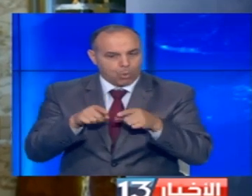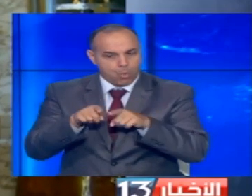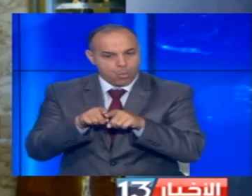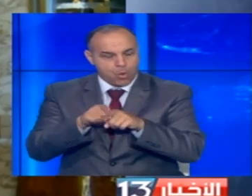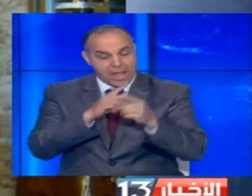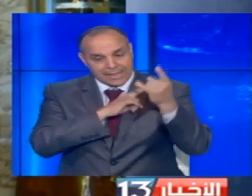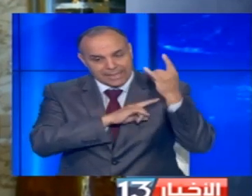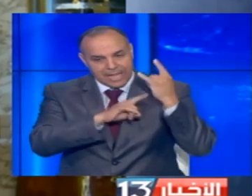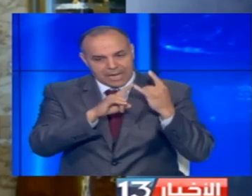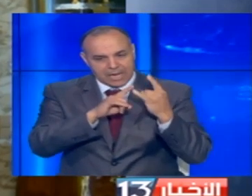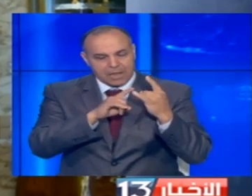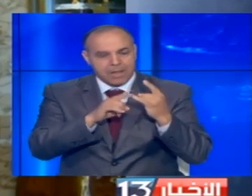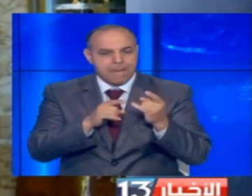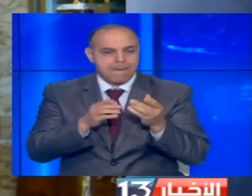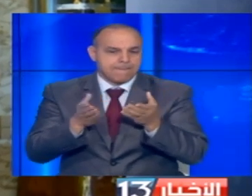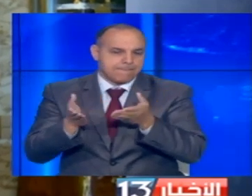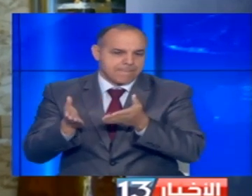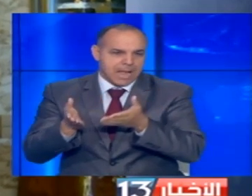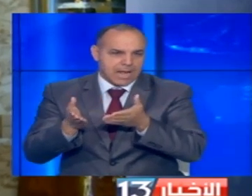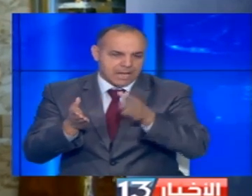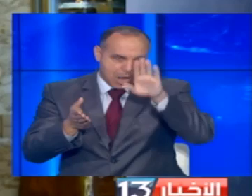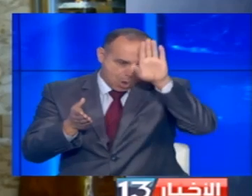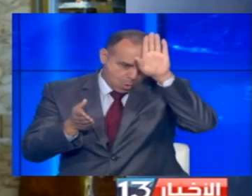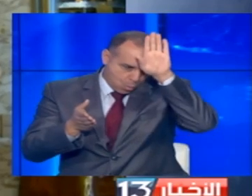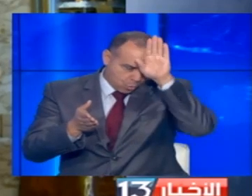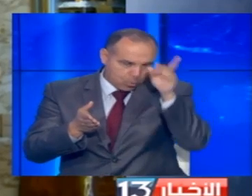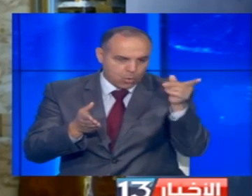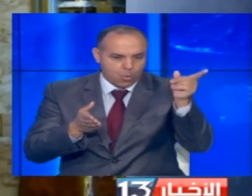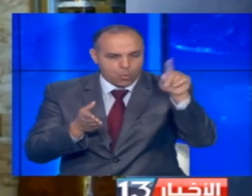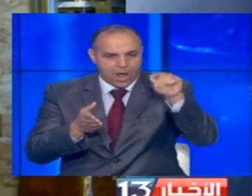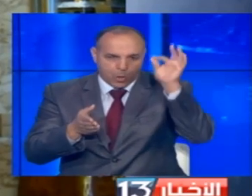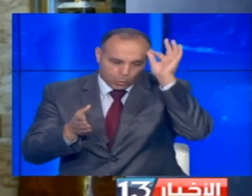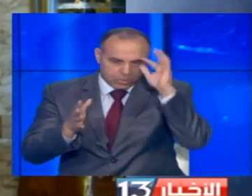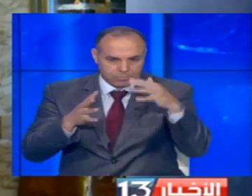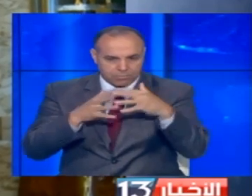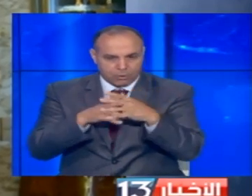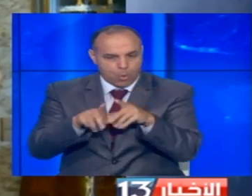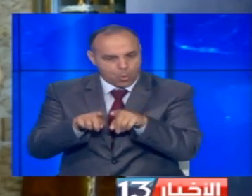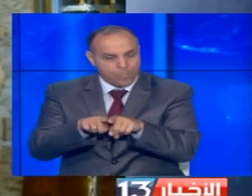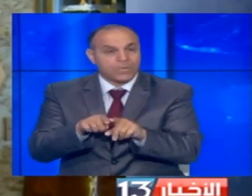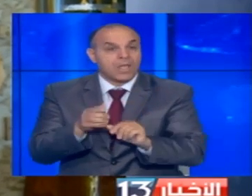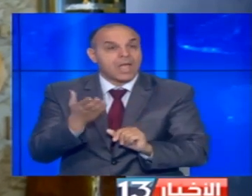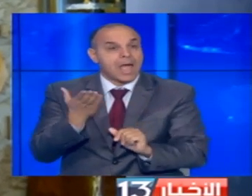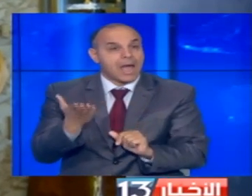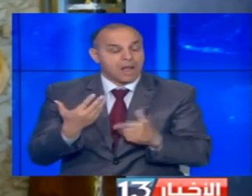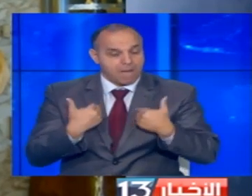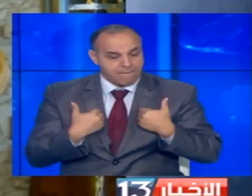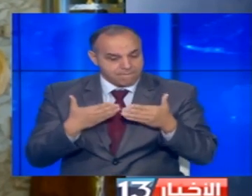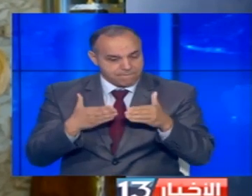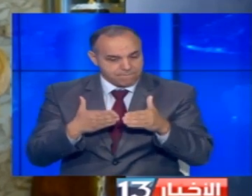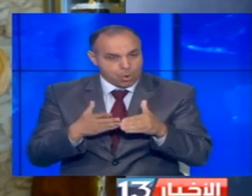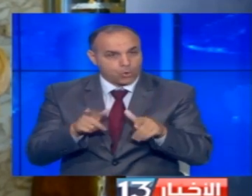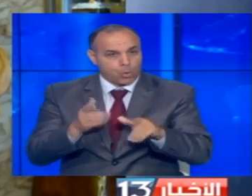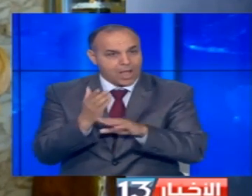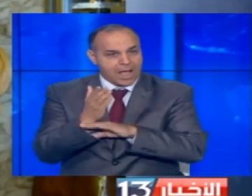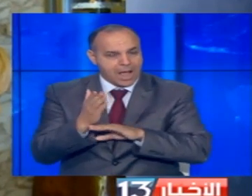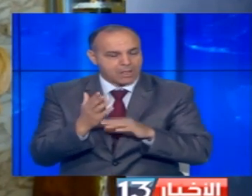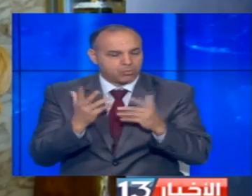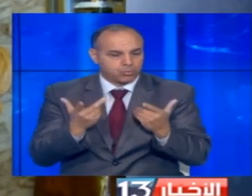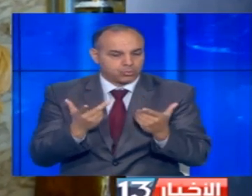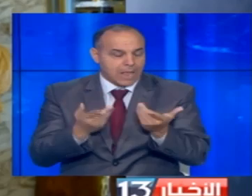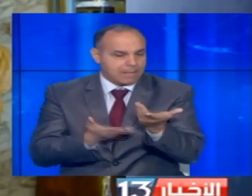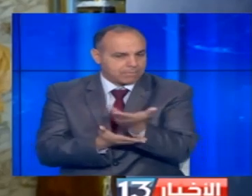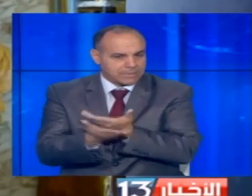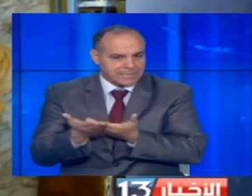التاريخيه التي تربط المملكه الاردنيه الهاشميه بالجمهوريه التونسيه الشقيقه نحن ننطلق من قاعده صلبه في